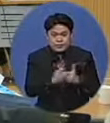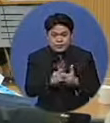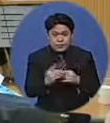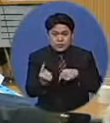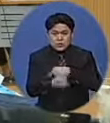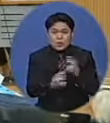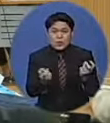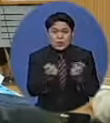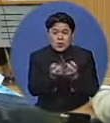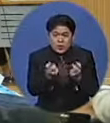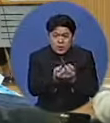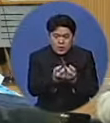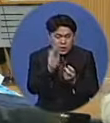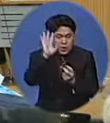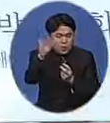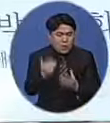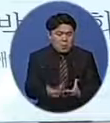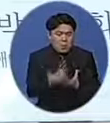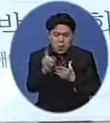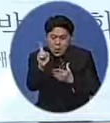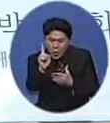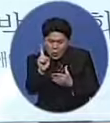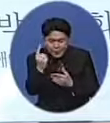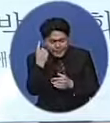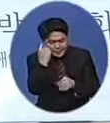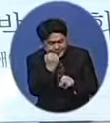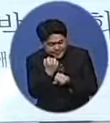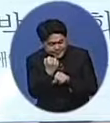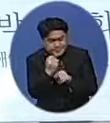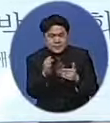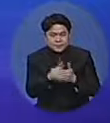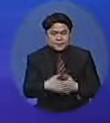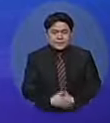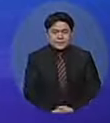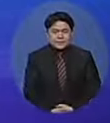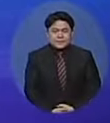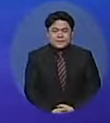운영 방향의 발전을 모색하는 시간을 가졌습니다.